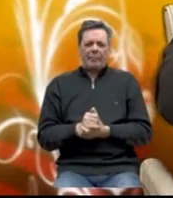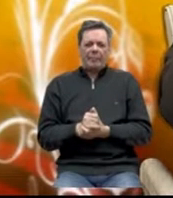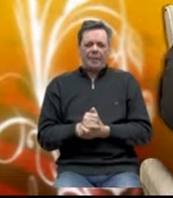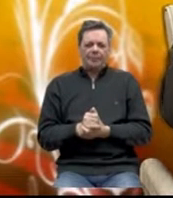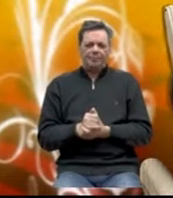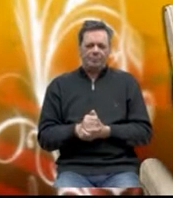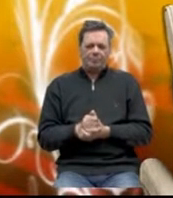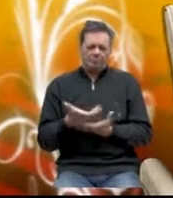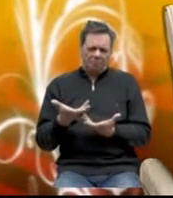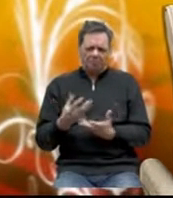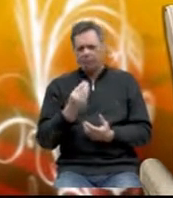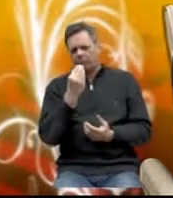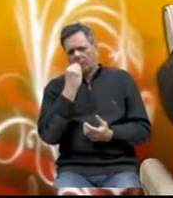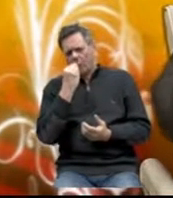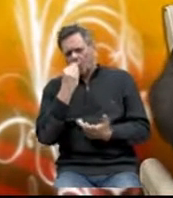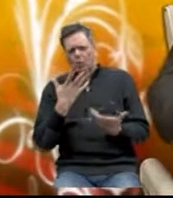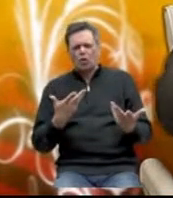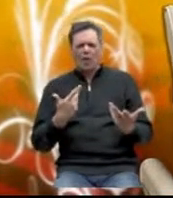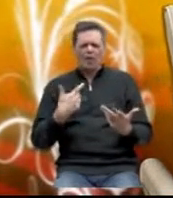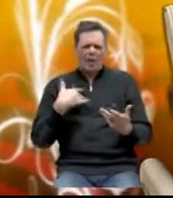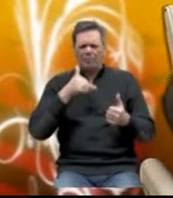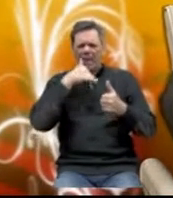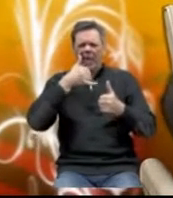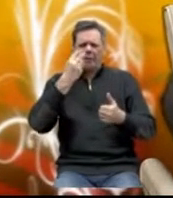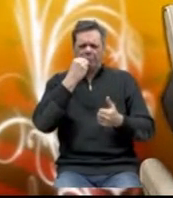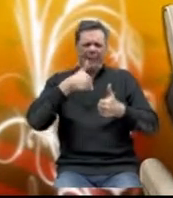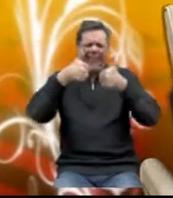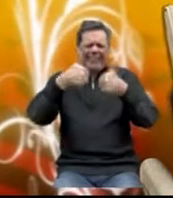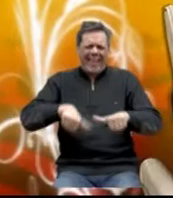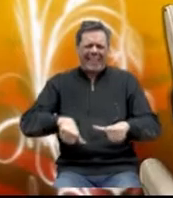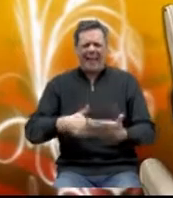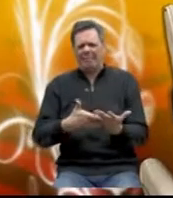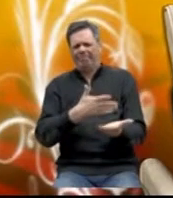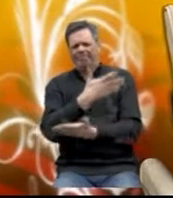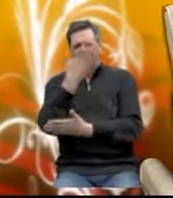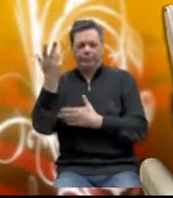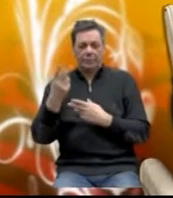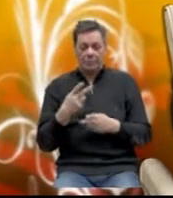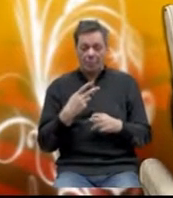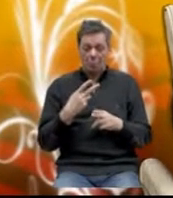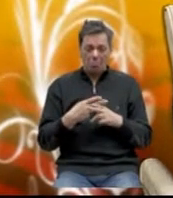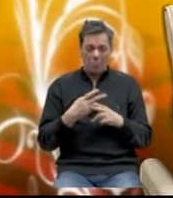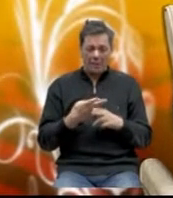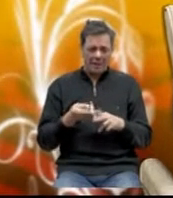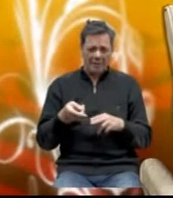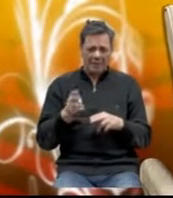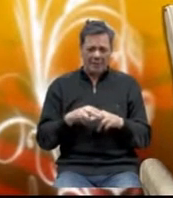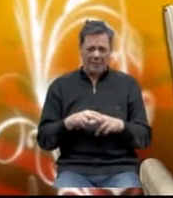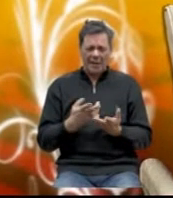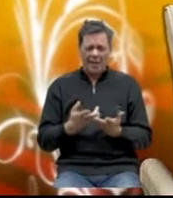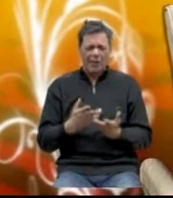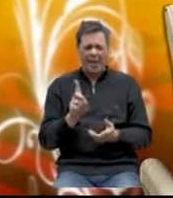te nutricionističke dijete ili je to sve skupa, mislim, bolesnik najčešće